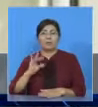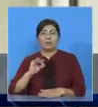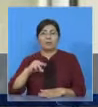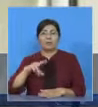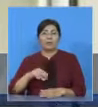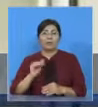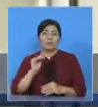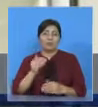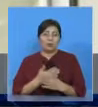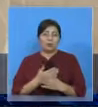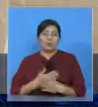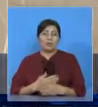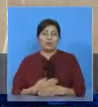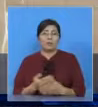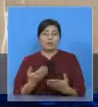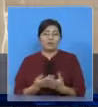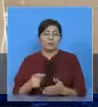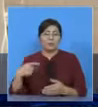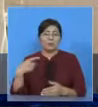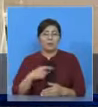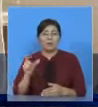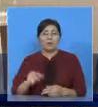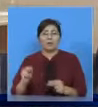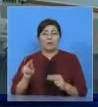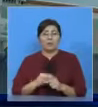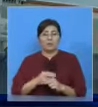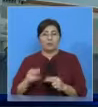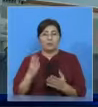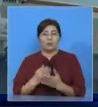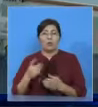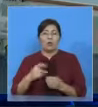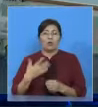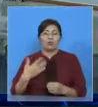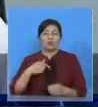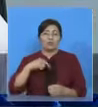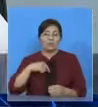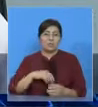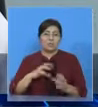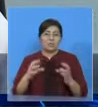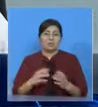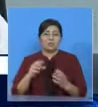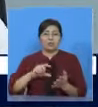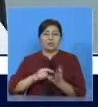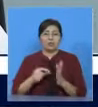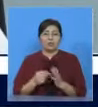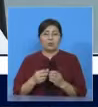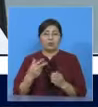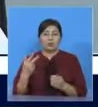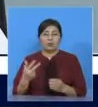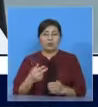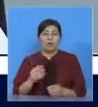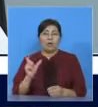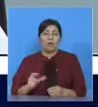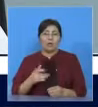мәжбүр. Қазіргі таңда 1000-нан астам адам тұрақты ем алып жатыр, олардың 105-і жансақтау бөлімінде. 13 адам өкпенің жасанды